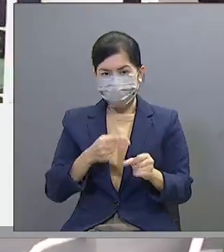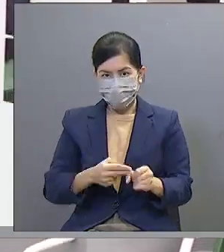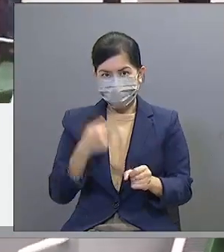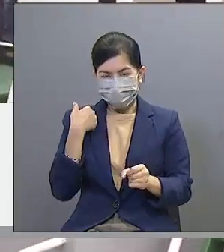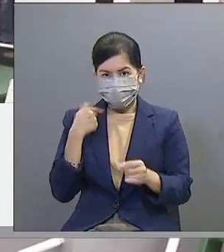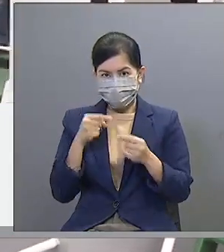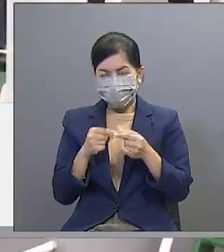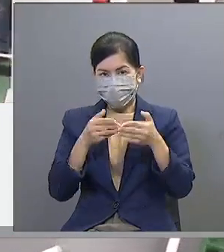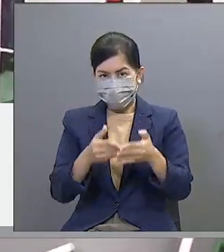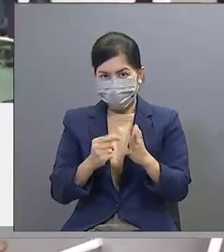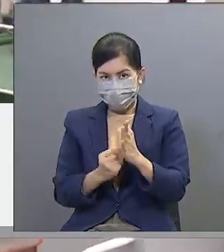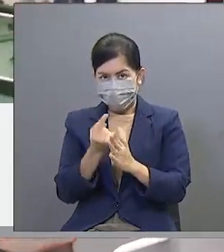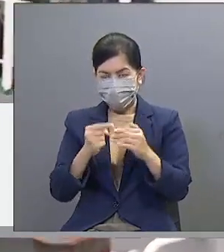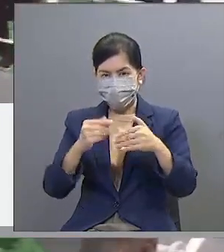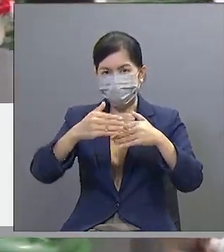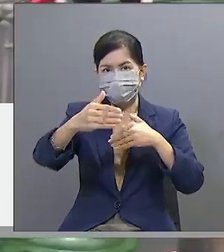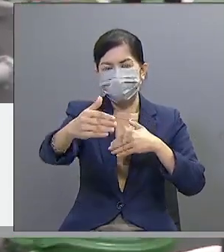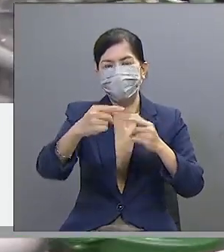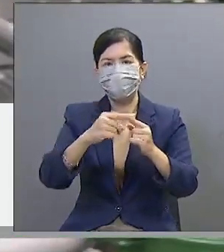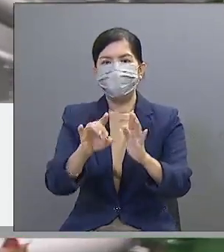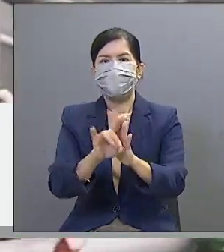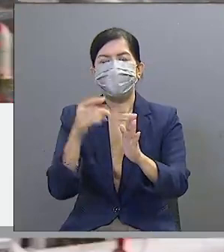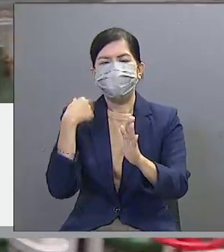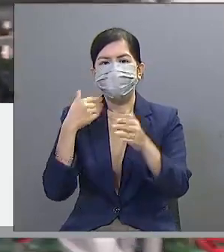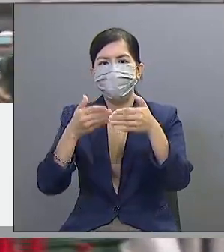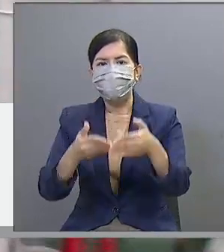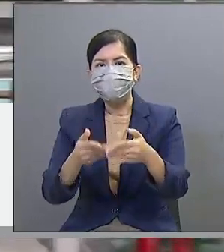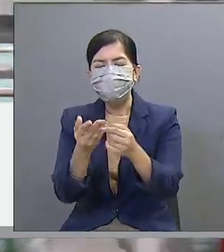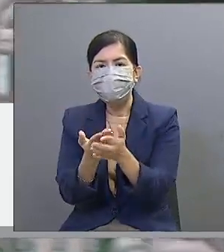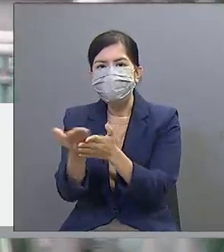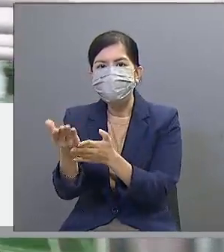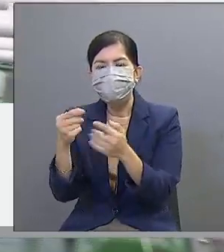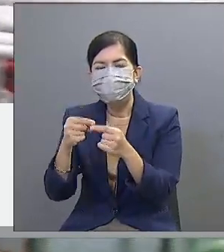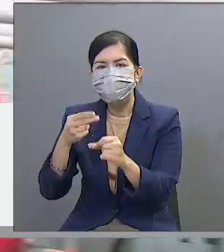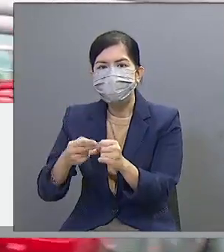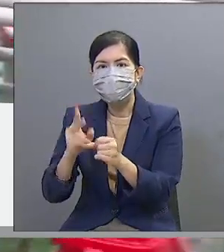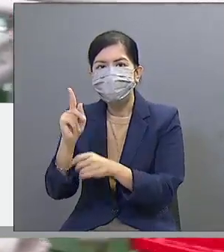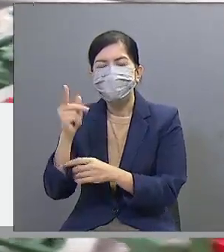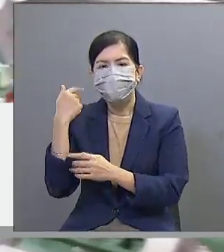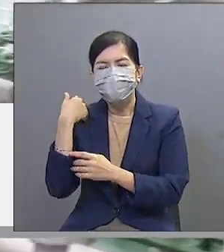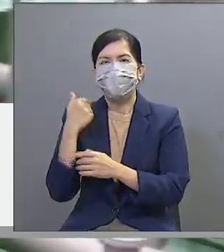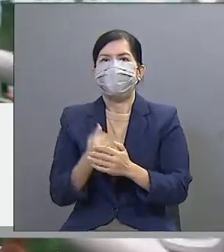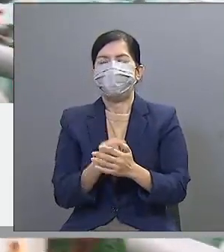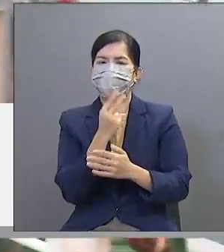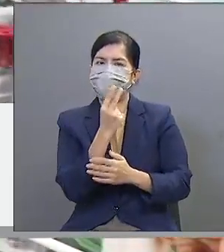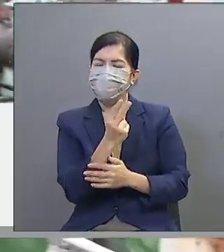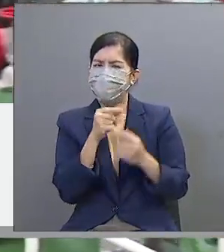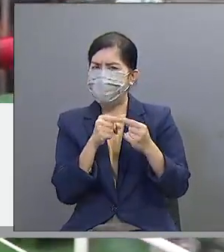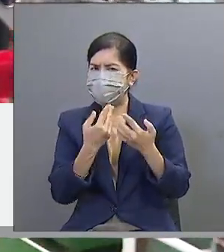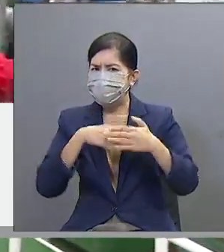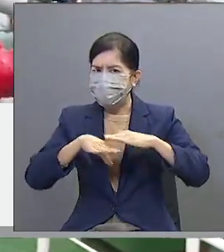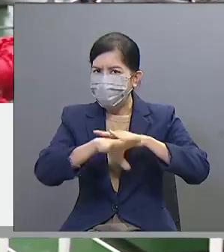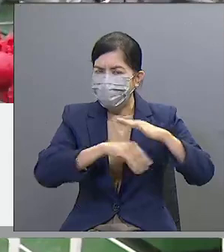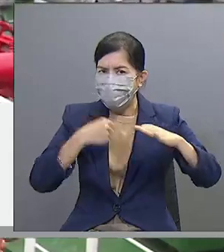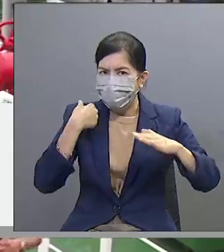ายทางก็คือเรือประมงที่ซื้อน้ำมันเขียวแล้วก็นำไปขายบนบกว่าจะมีการลักลอบมากขึ้นเ